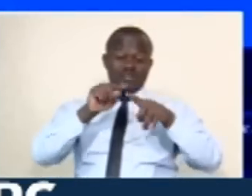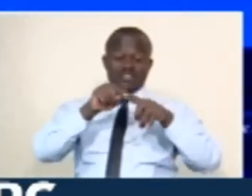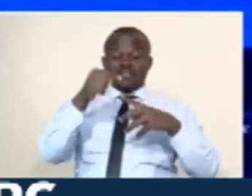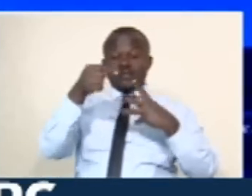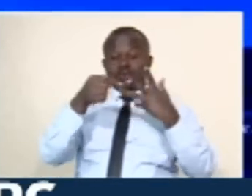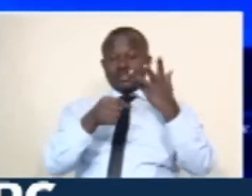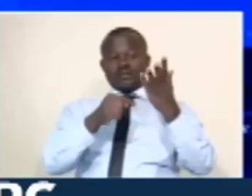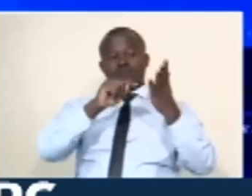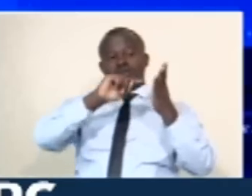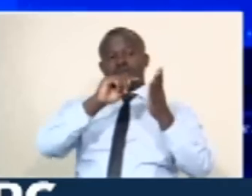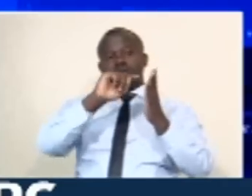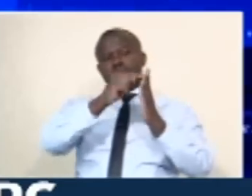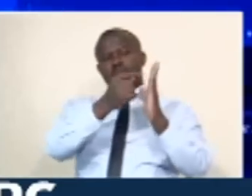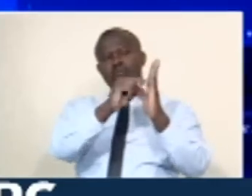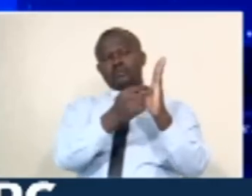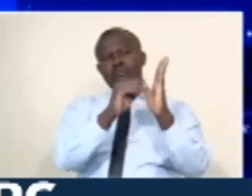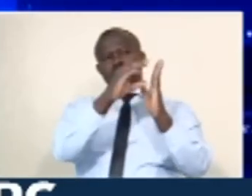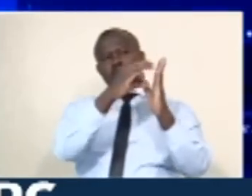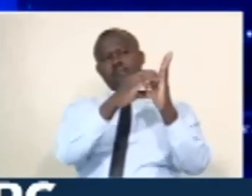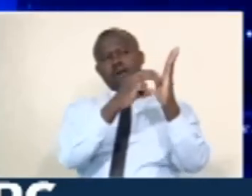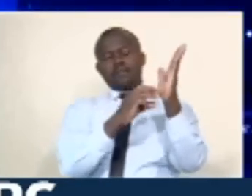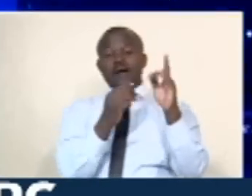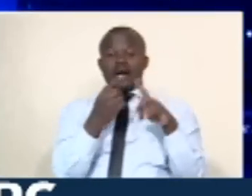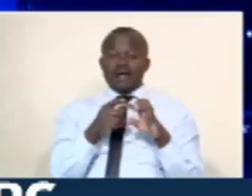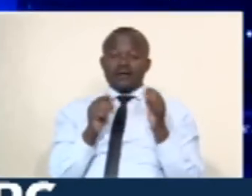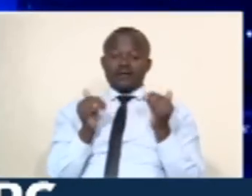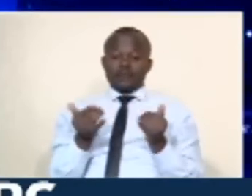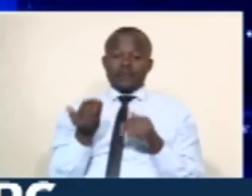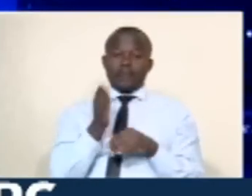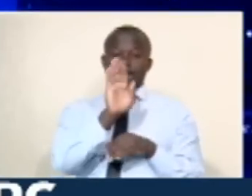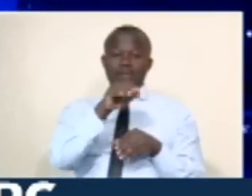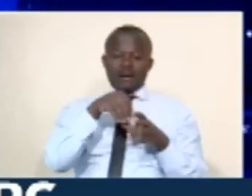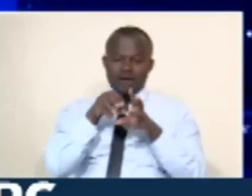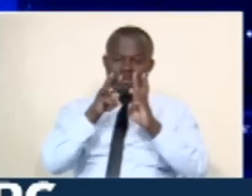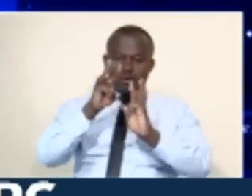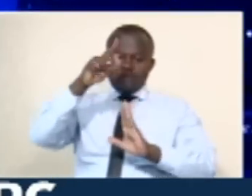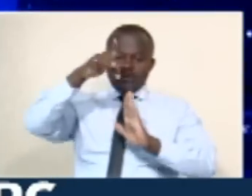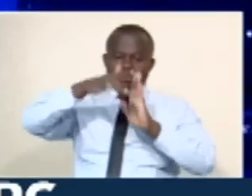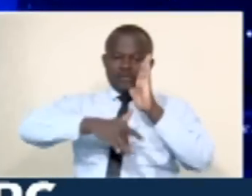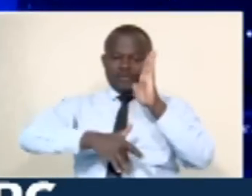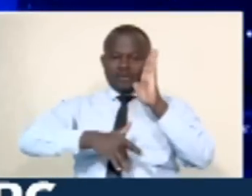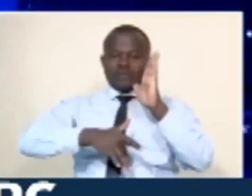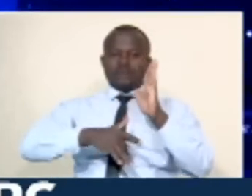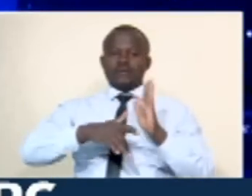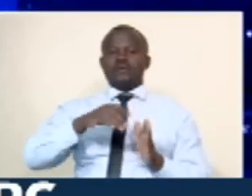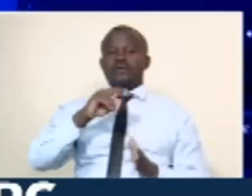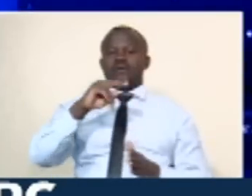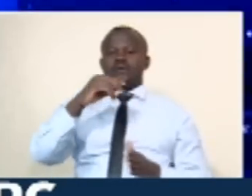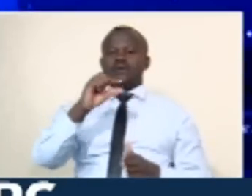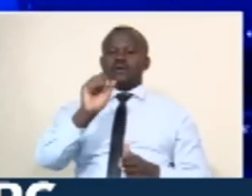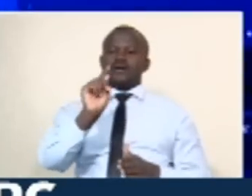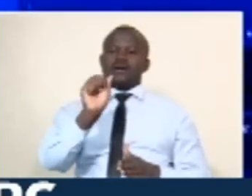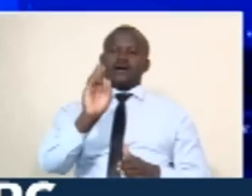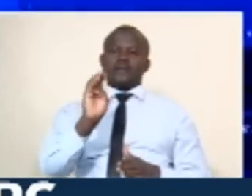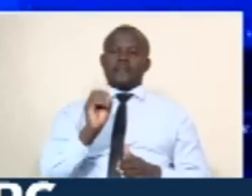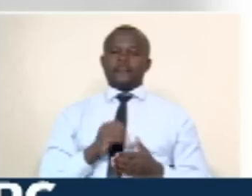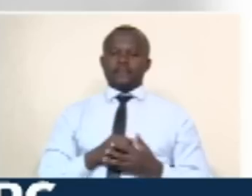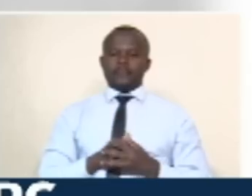zimwe na zimwe zigaragara muri iri tangazo, ariko noneho turigarukeho mu buryo burambuye. Turabigezwaho na mugenzi wacu Jean Pierre